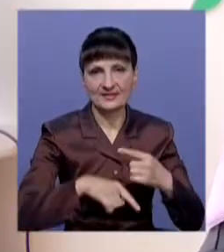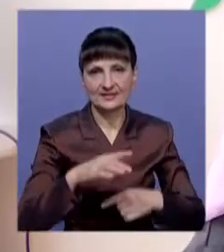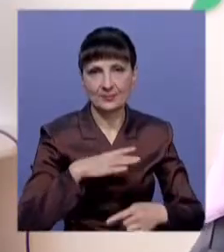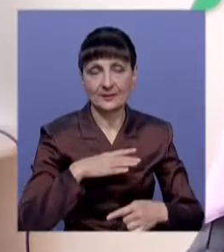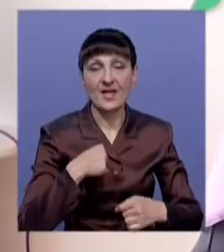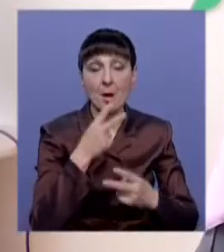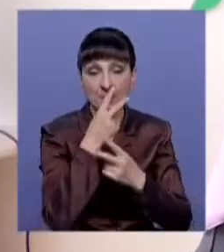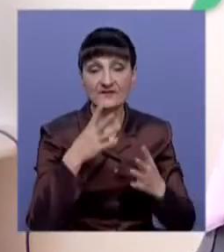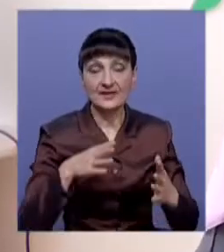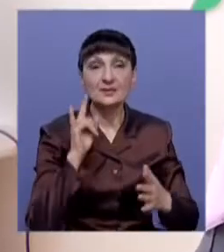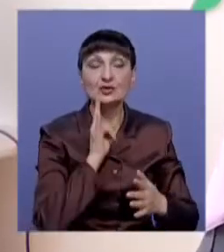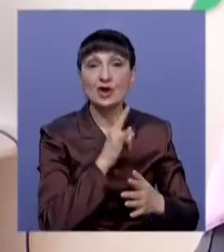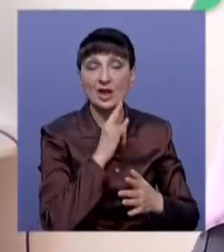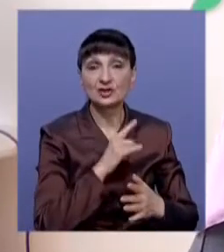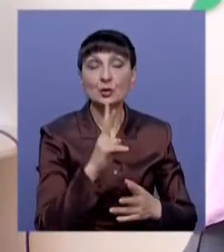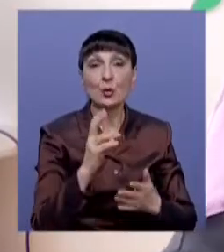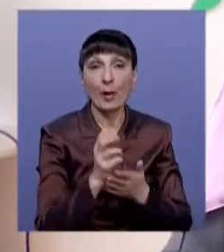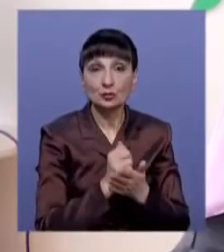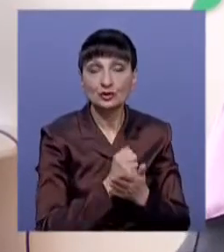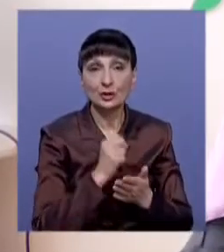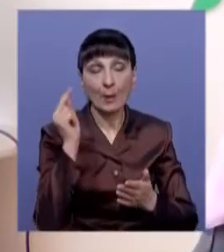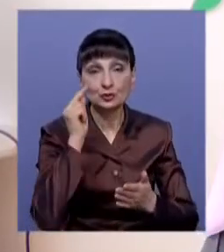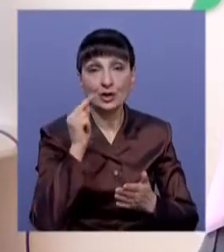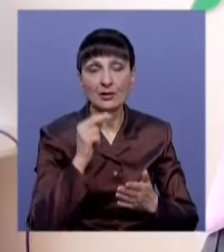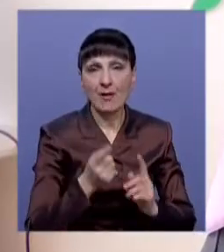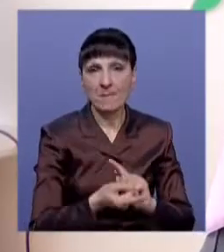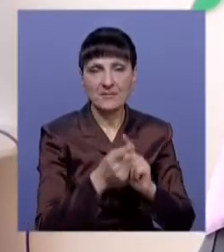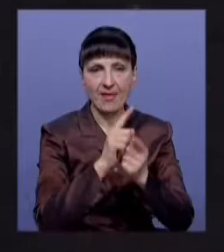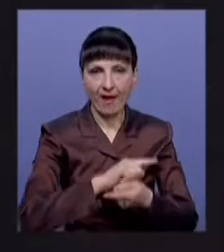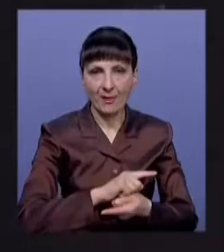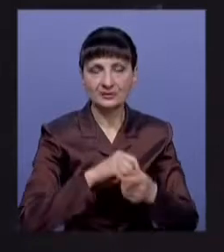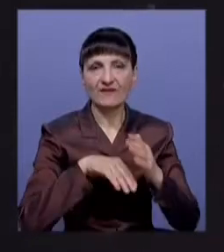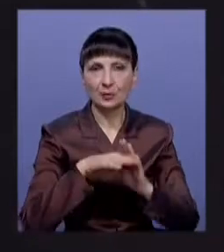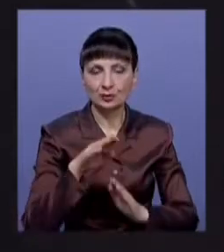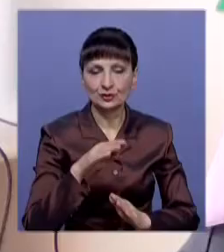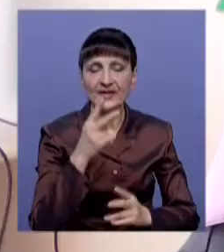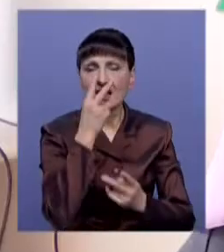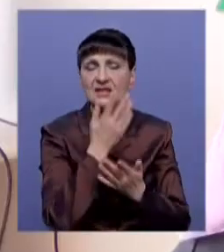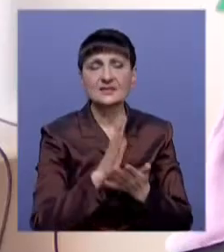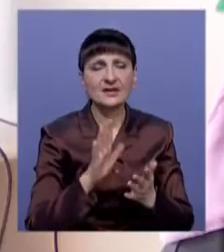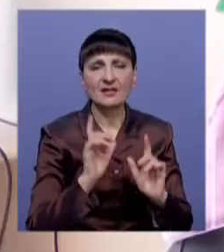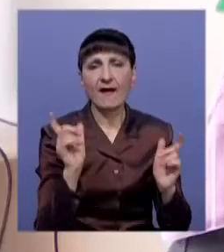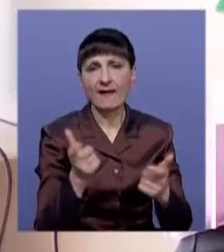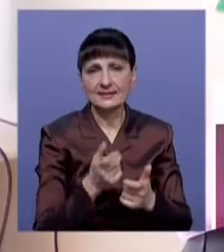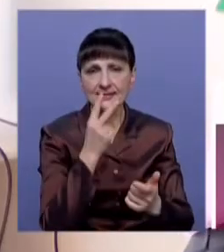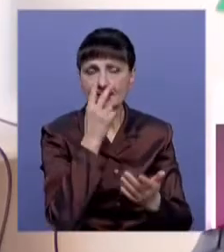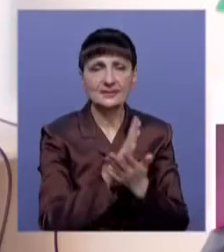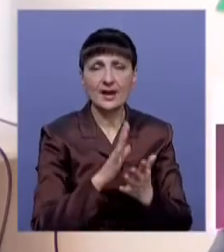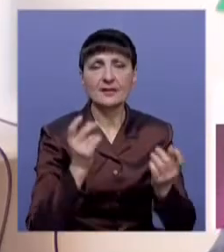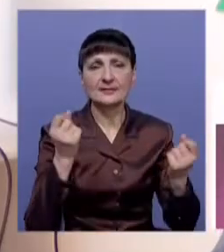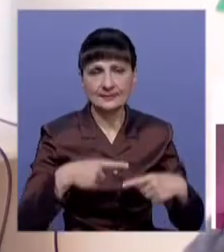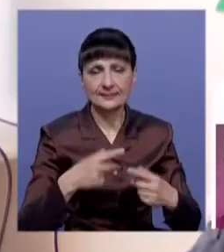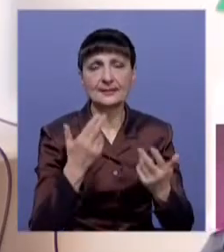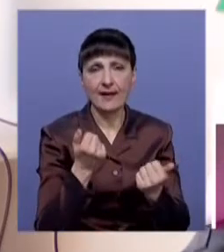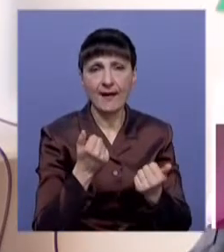видим как они на глазах у нас меняется лучшую сторону несмотря на пандемию несмотря на кризис да